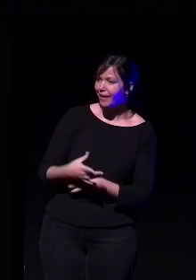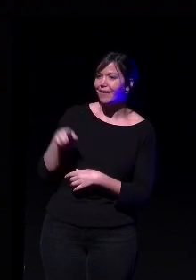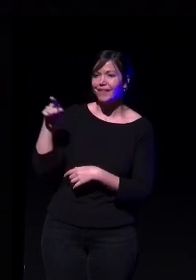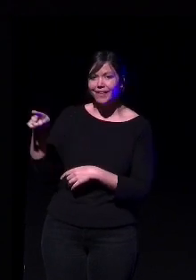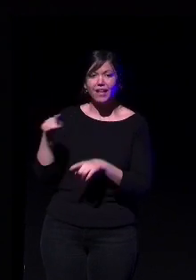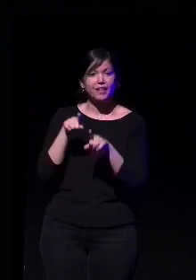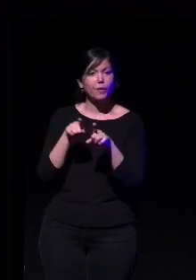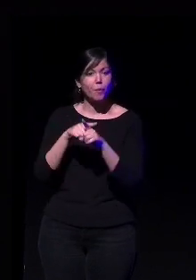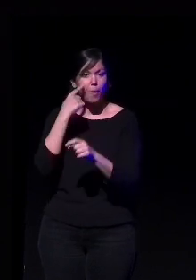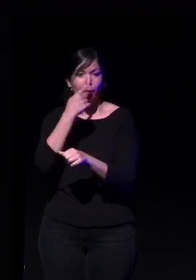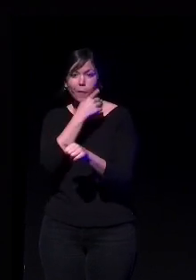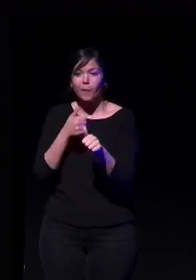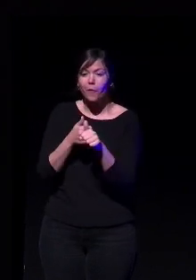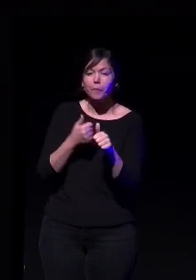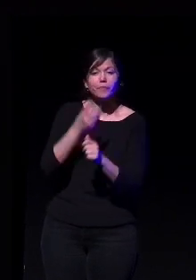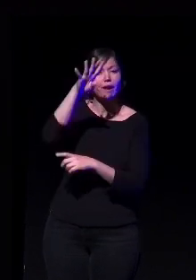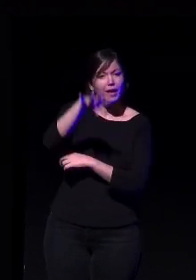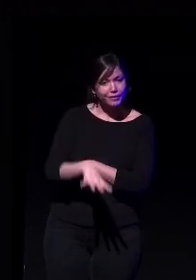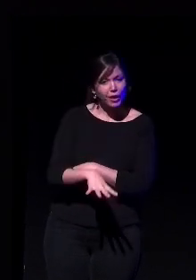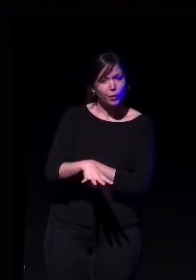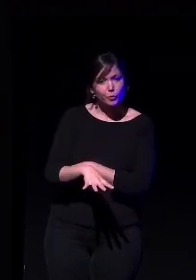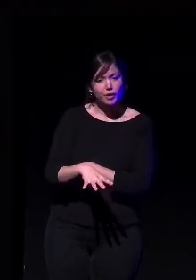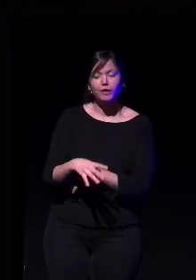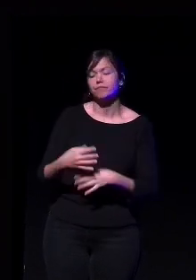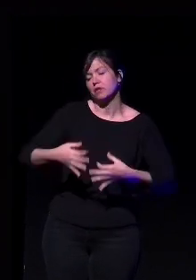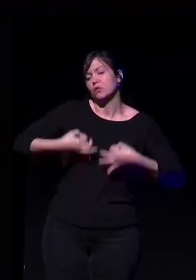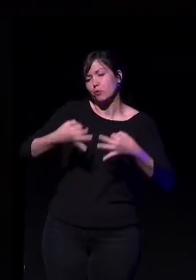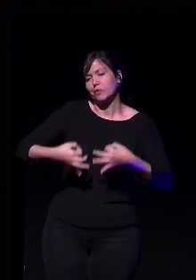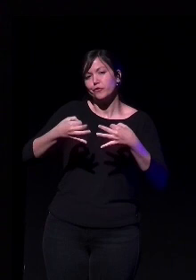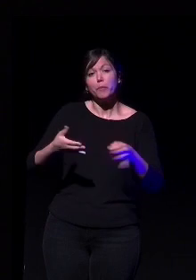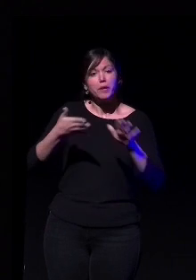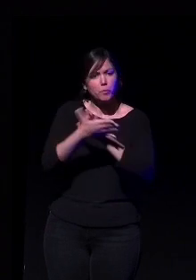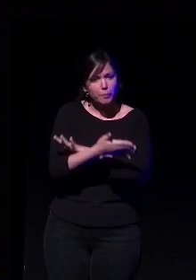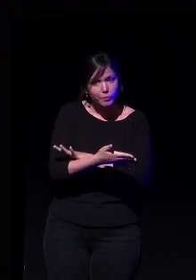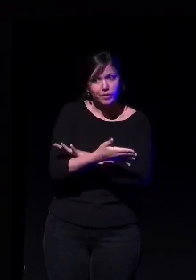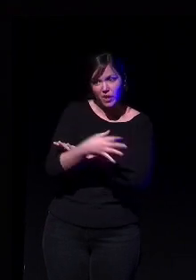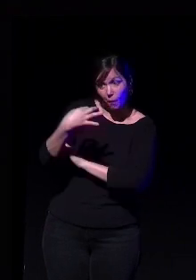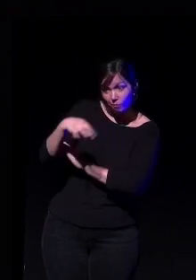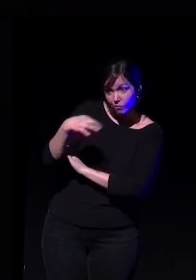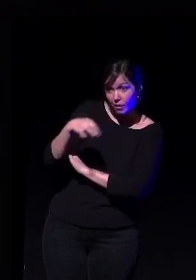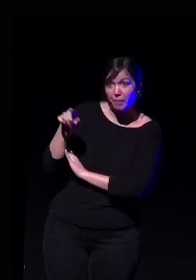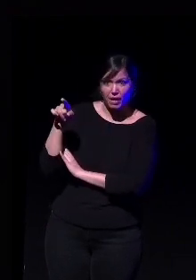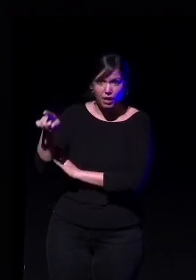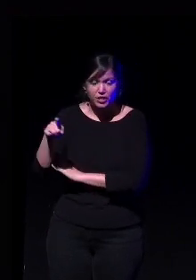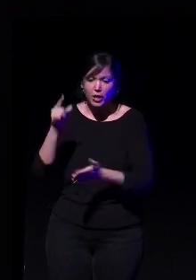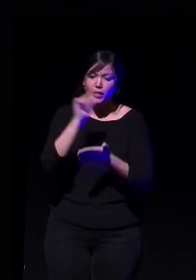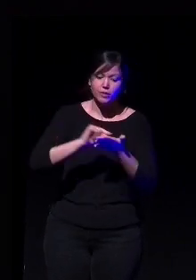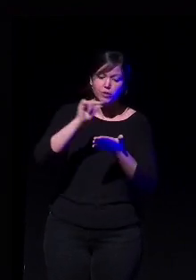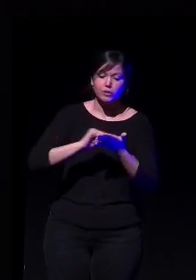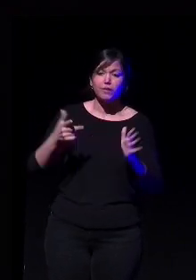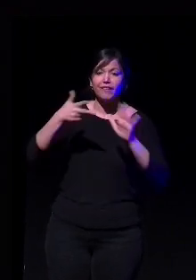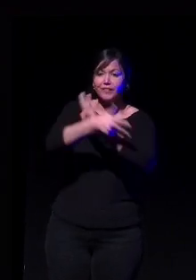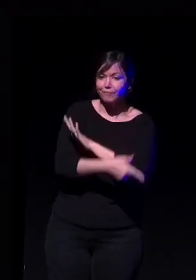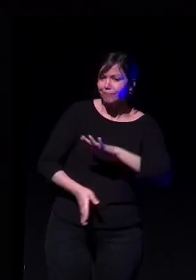fer-los còmplices d'una Catalunya absolutament sublim, perquè només així, entre tots, continuarem escrivint la història,